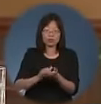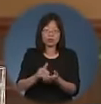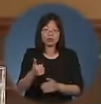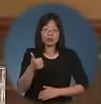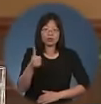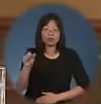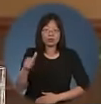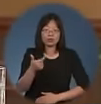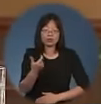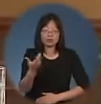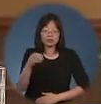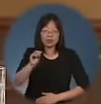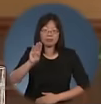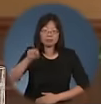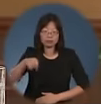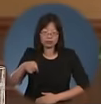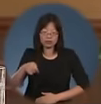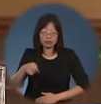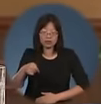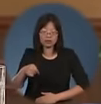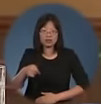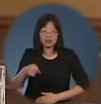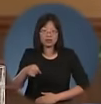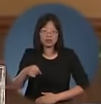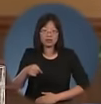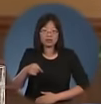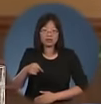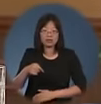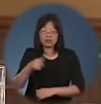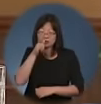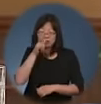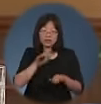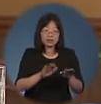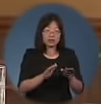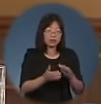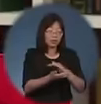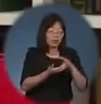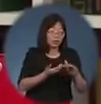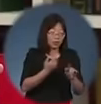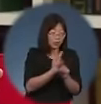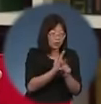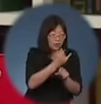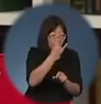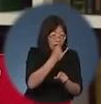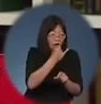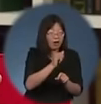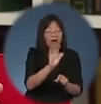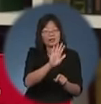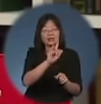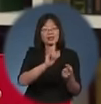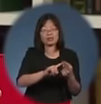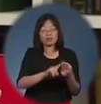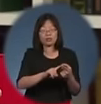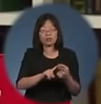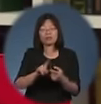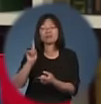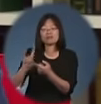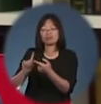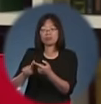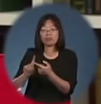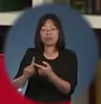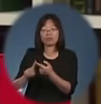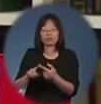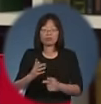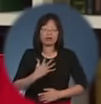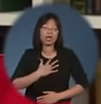기록이죠 그럼 요번에는 그렇게 검열관이 손대기 전거로 다시 고치셨어요 안 고치고 그대로 했습니다 번엔 그대로 예예